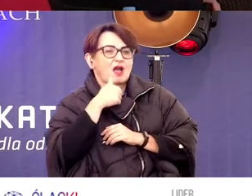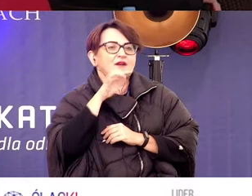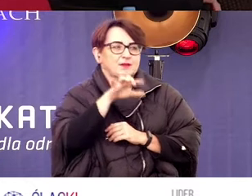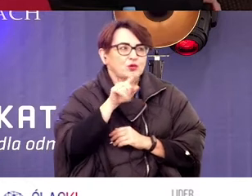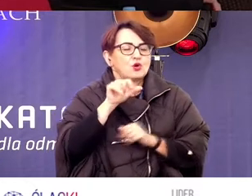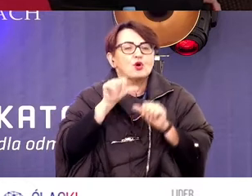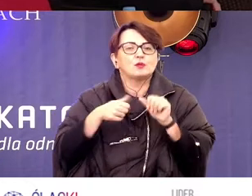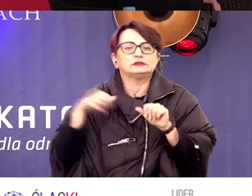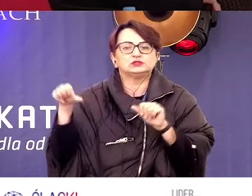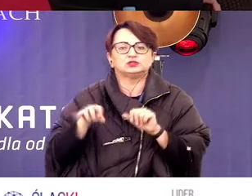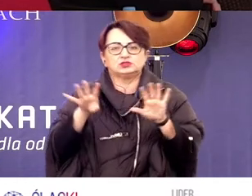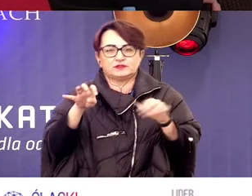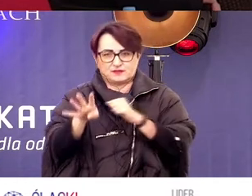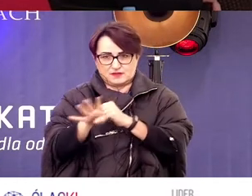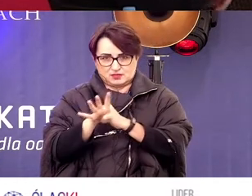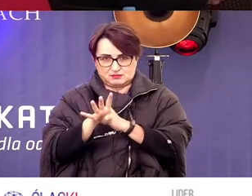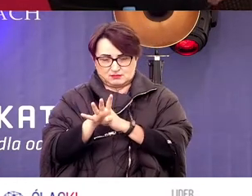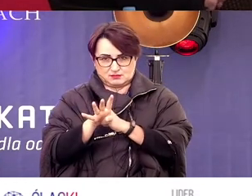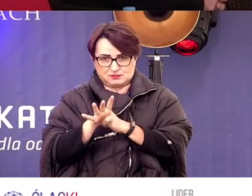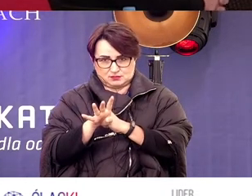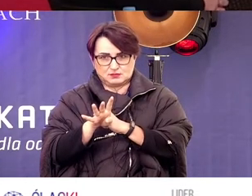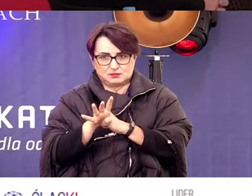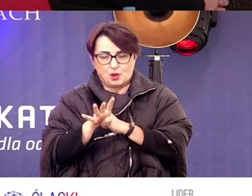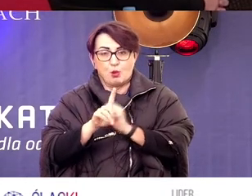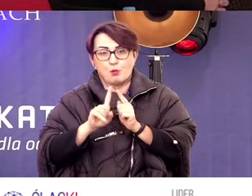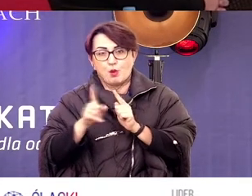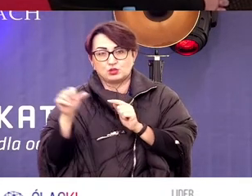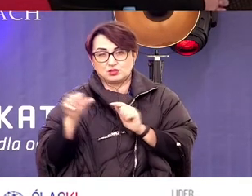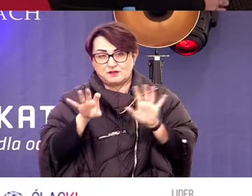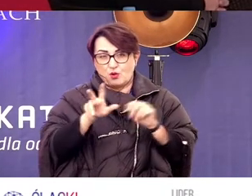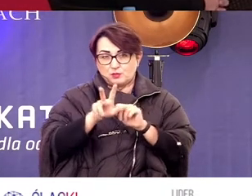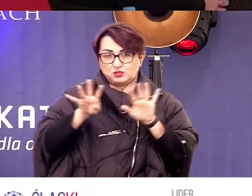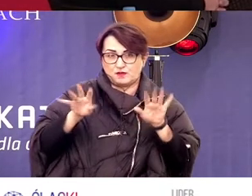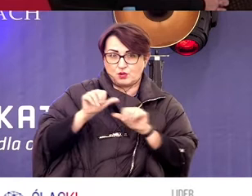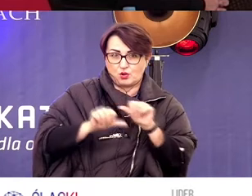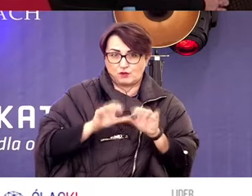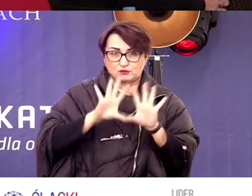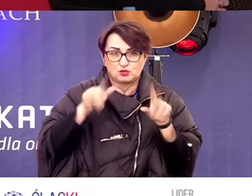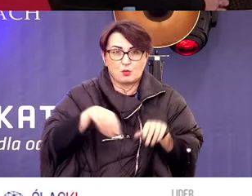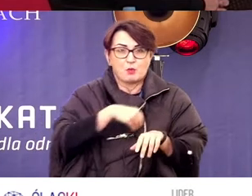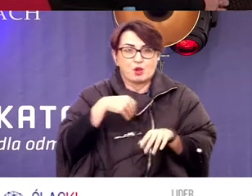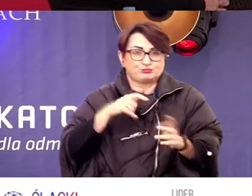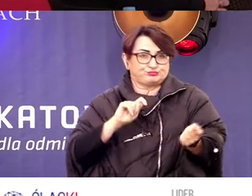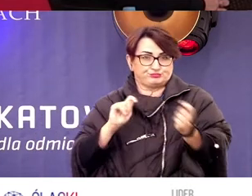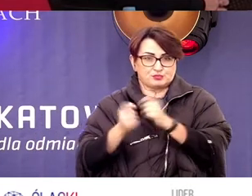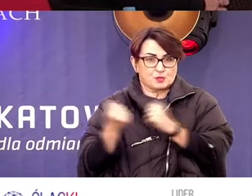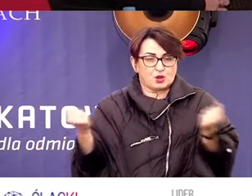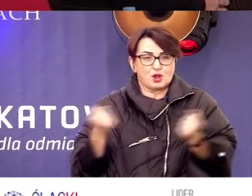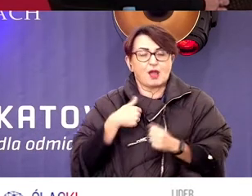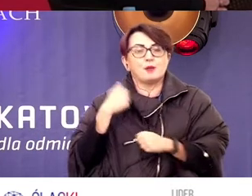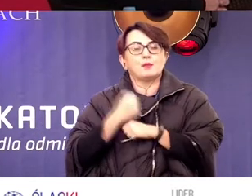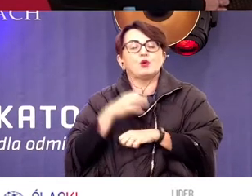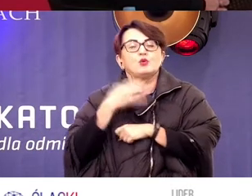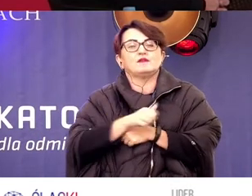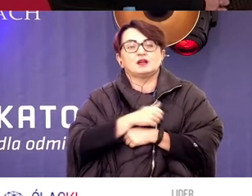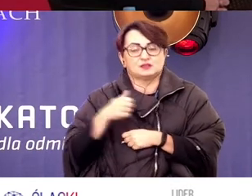był to rok 1990. Po 89 roku wszystko w Polsce się zmieniło. Ja pracowałem na